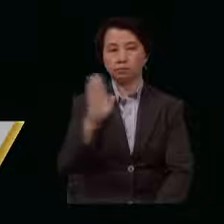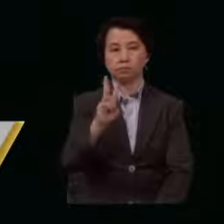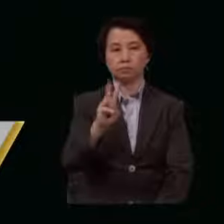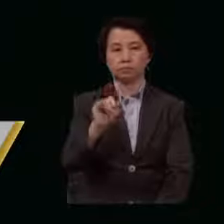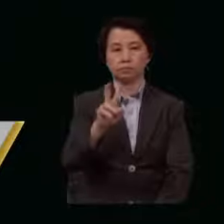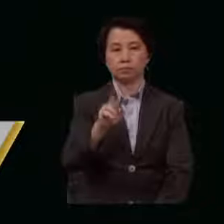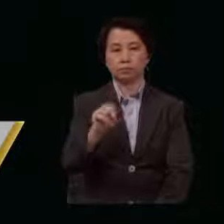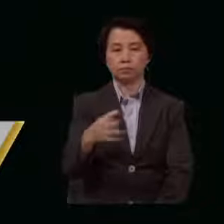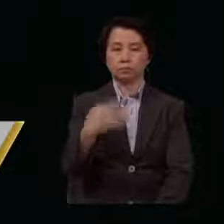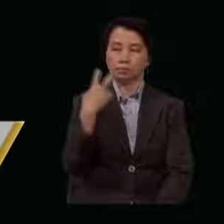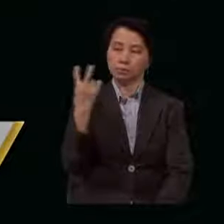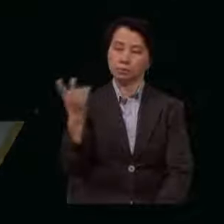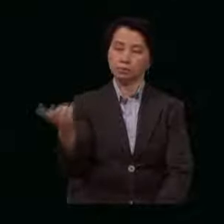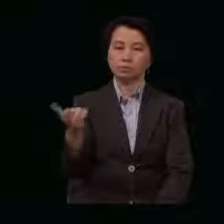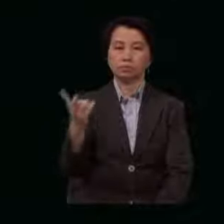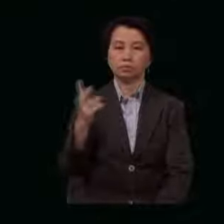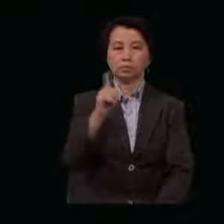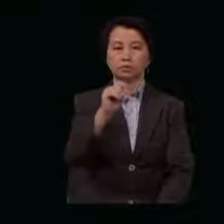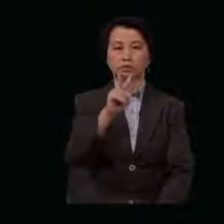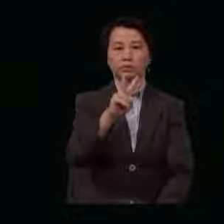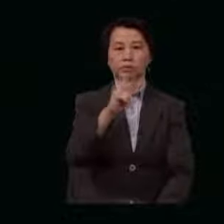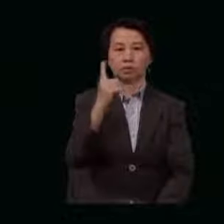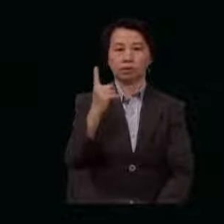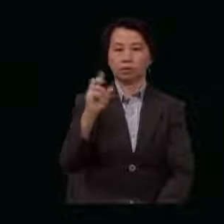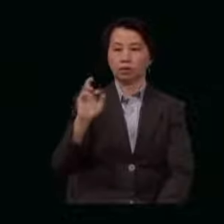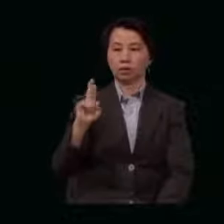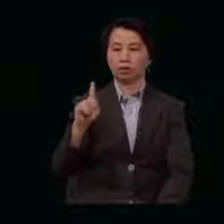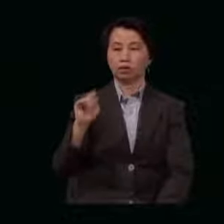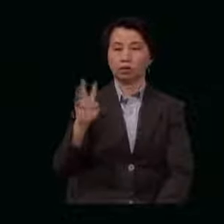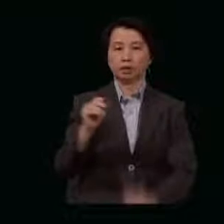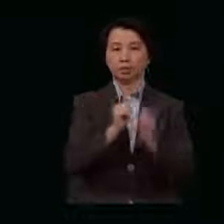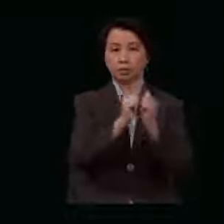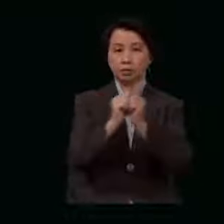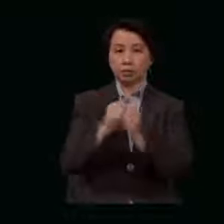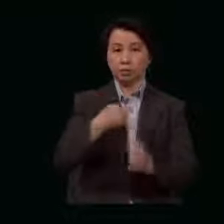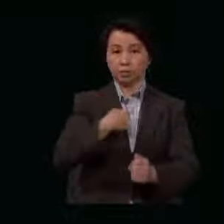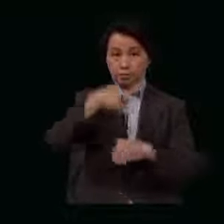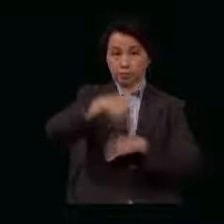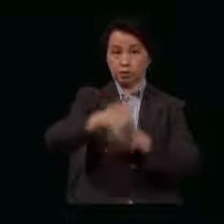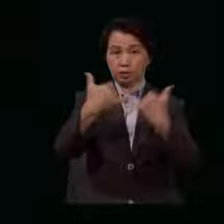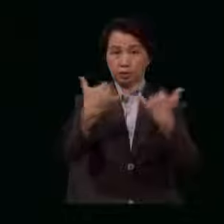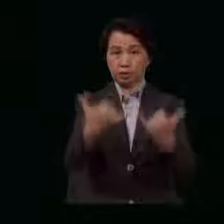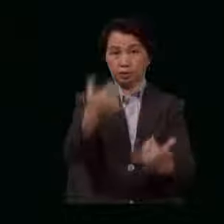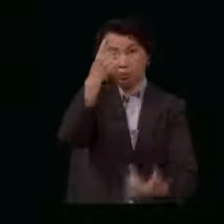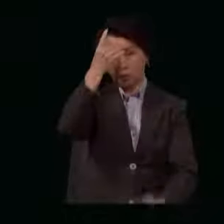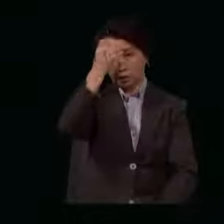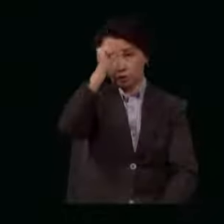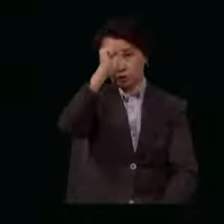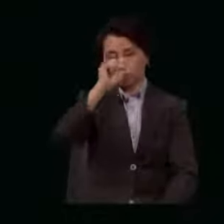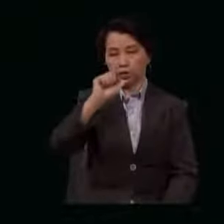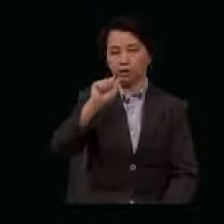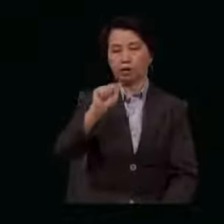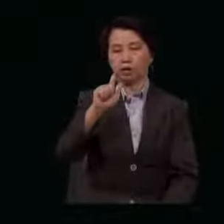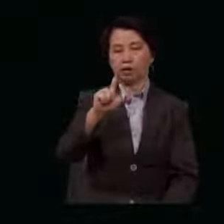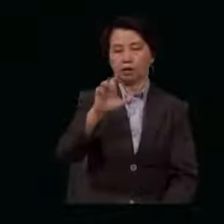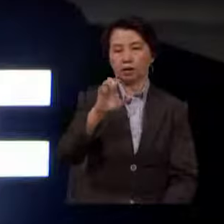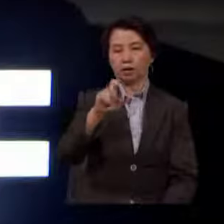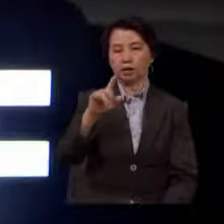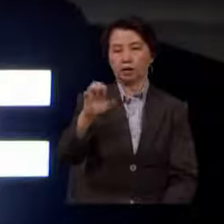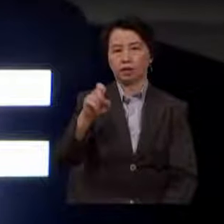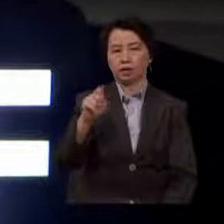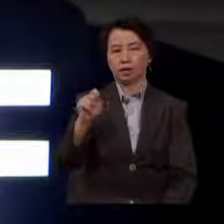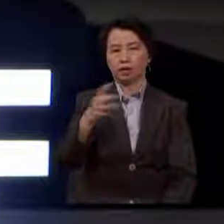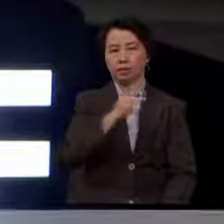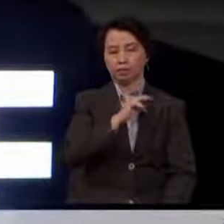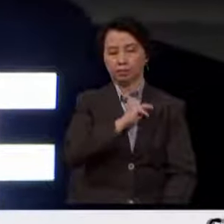batre awet terima kasih terima kasih juga kami bersama-sama kami Saya kira mungkin kita boleh mulai akan terus saja dengan Pekalongan signifikan